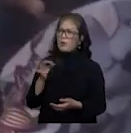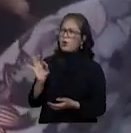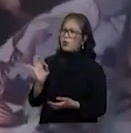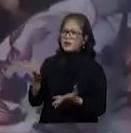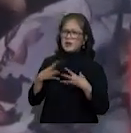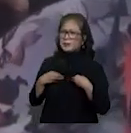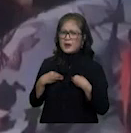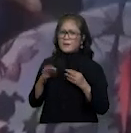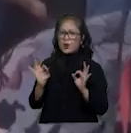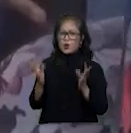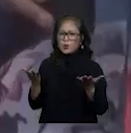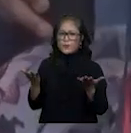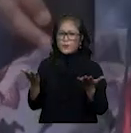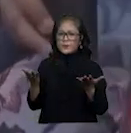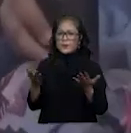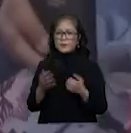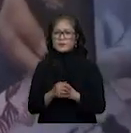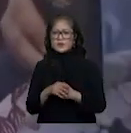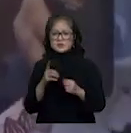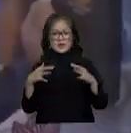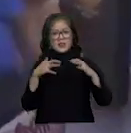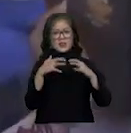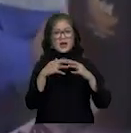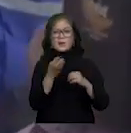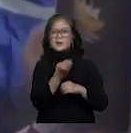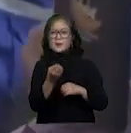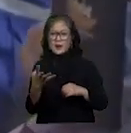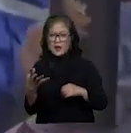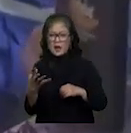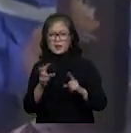sekali saya. Berapa luas lahan tak kita, Pak? Kurang 13 meternya,